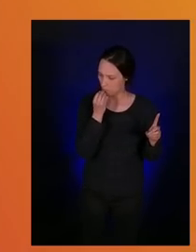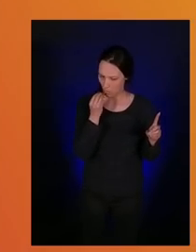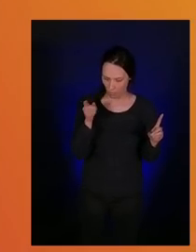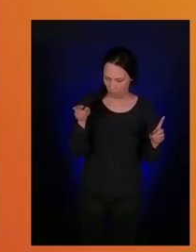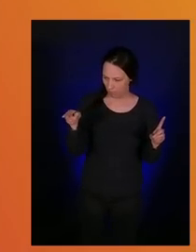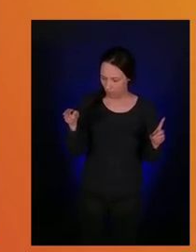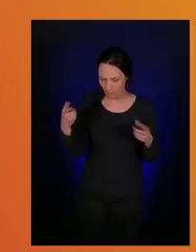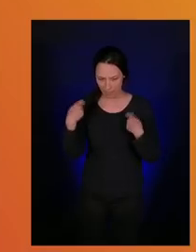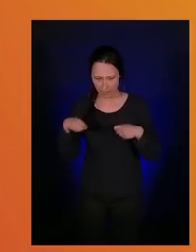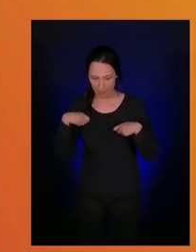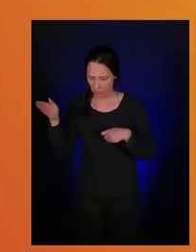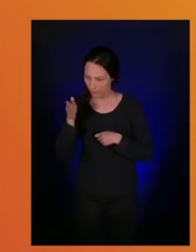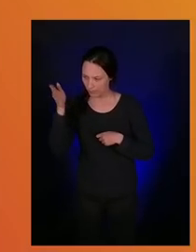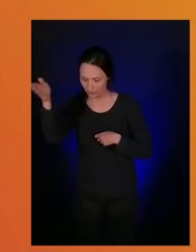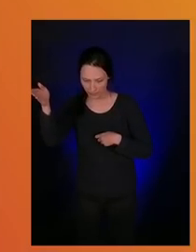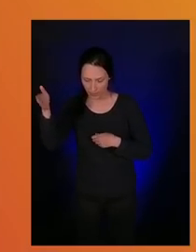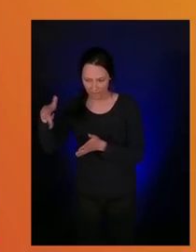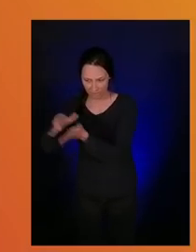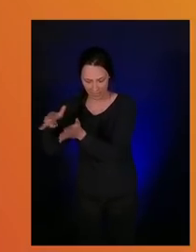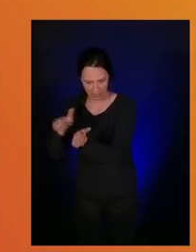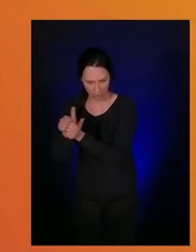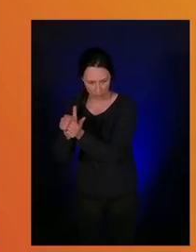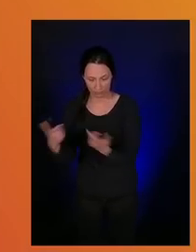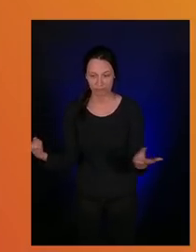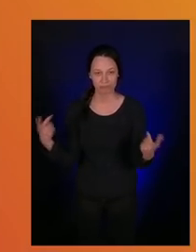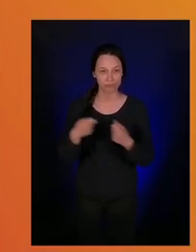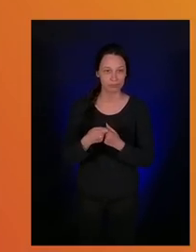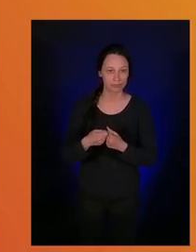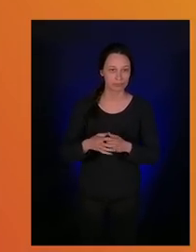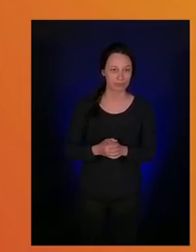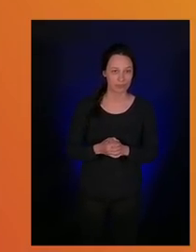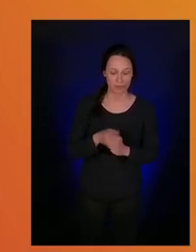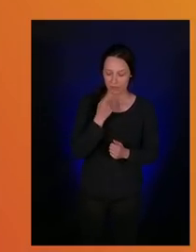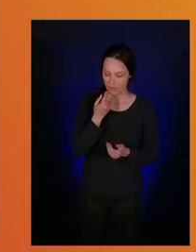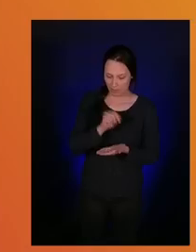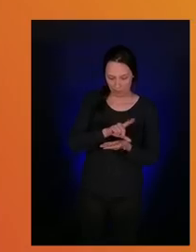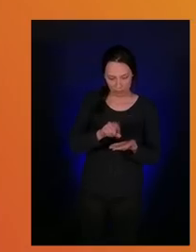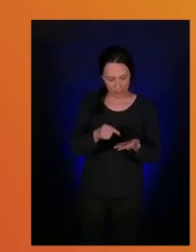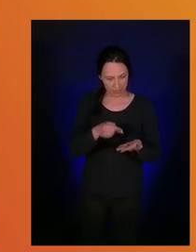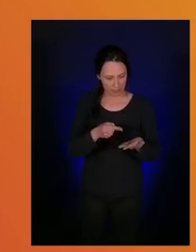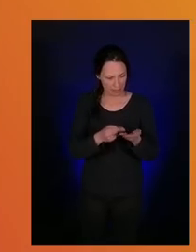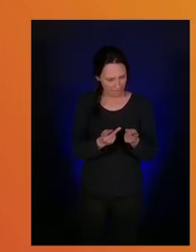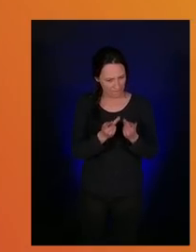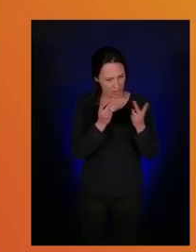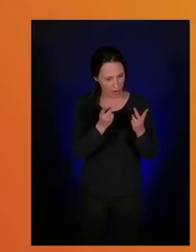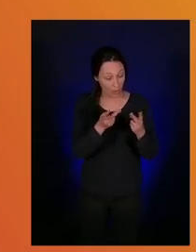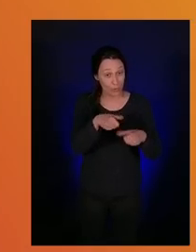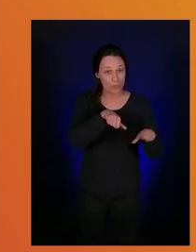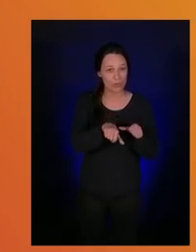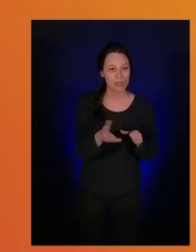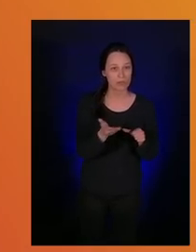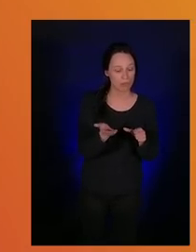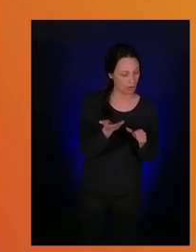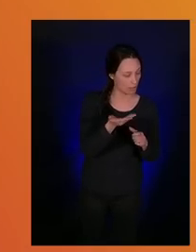collectivement. Ce budget n'a de véritable valeur que s'il est assumé et suivi par la direction de l'organisation qui l'a